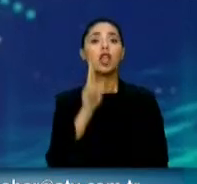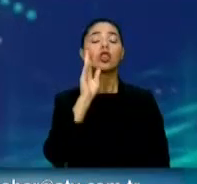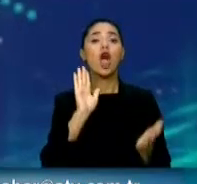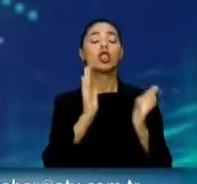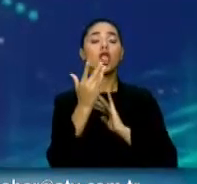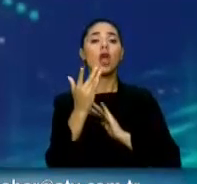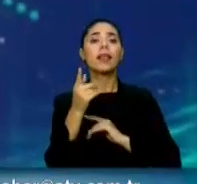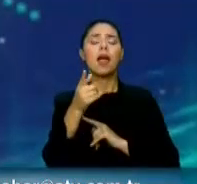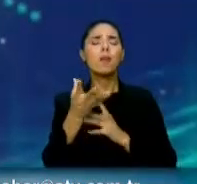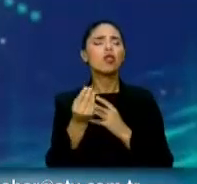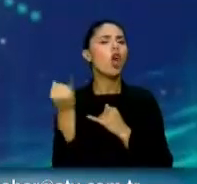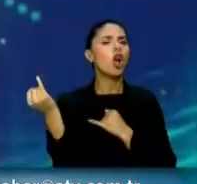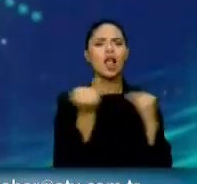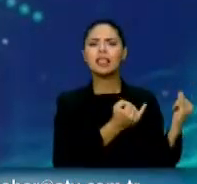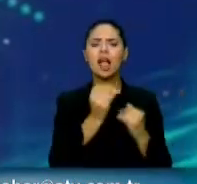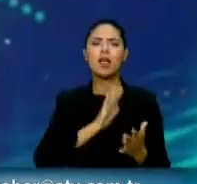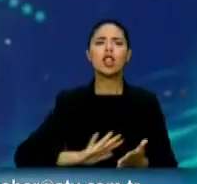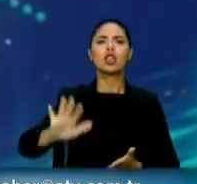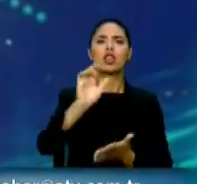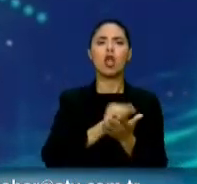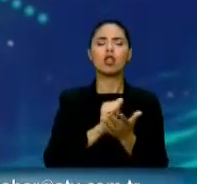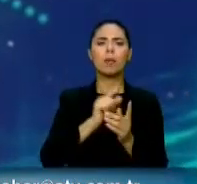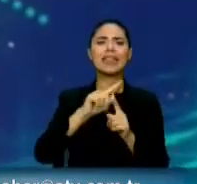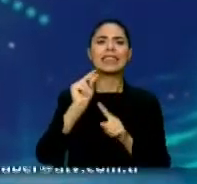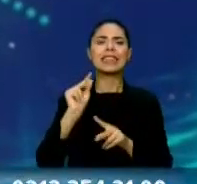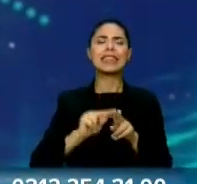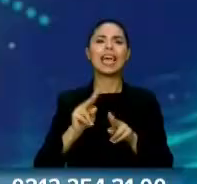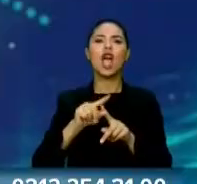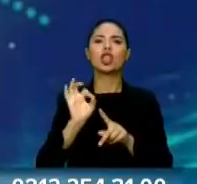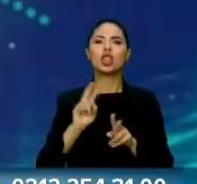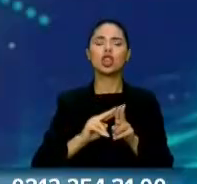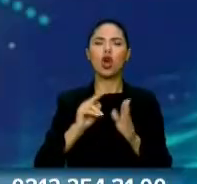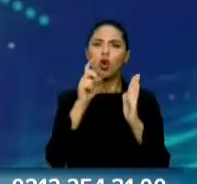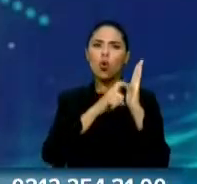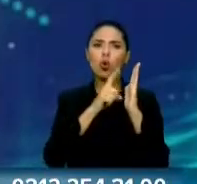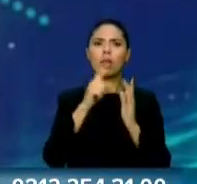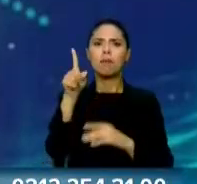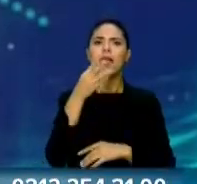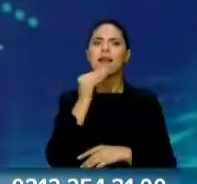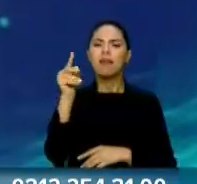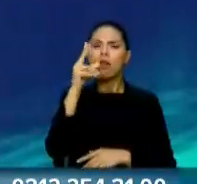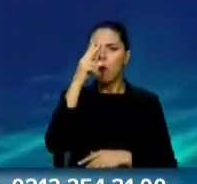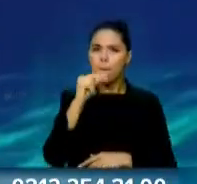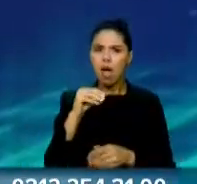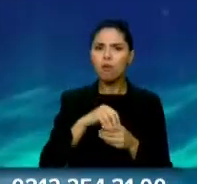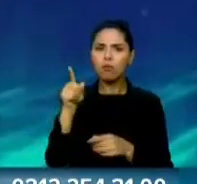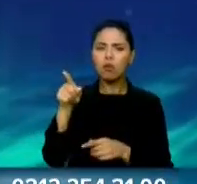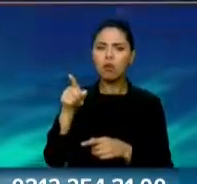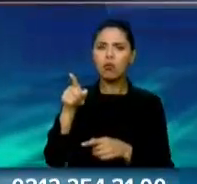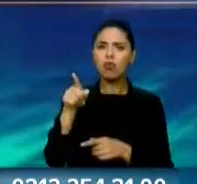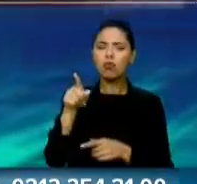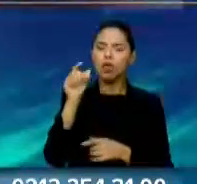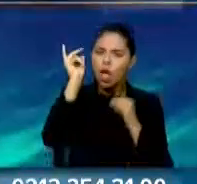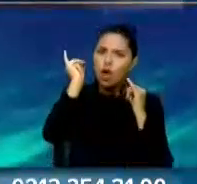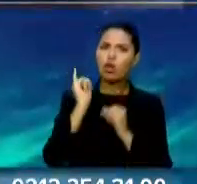Son dönemin en tartışmalı sosyal medya platformu TikTok, bu kez bir gencin beğeni almak uğruna imza attığı hiç